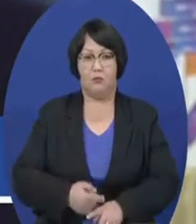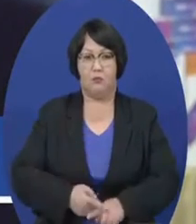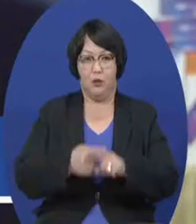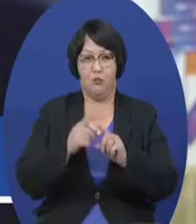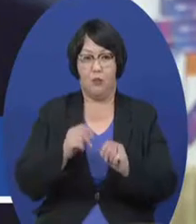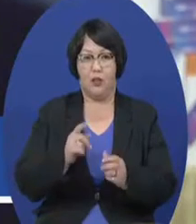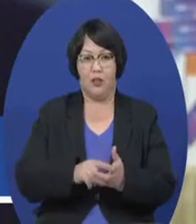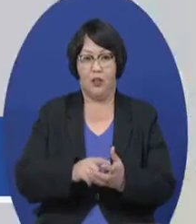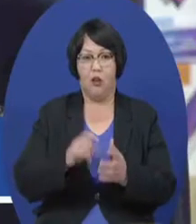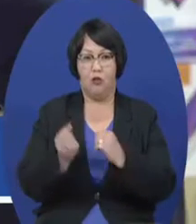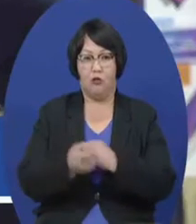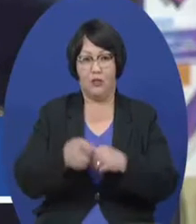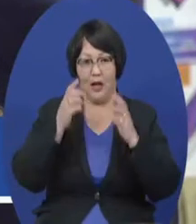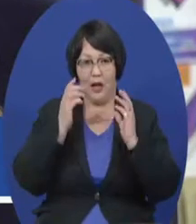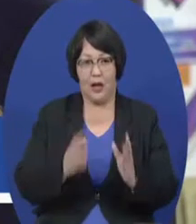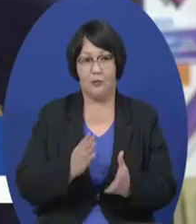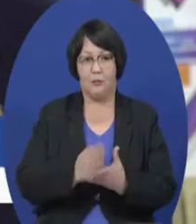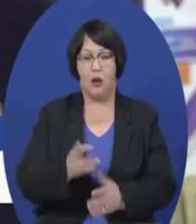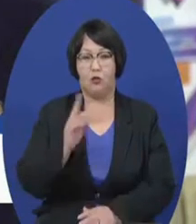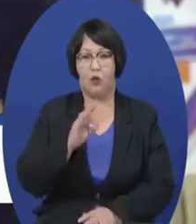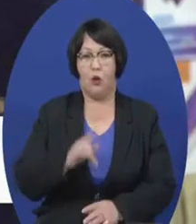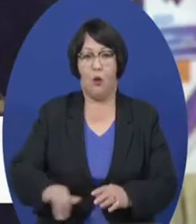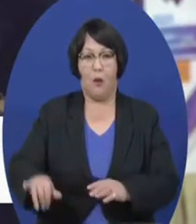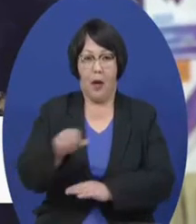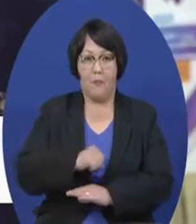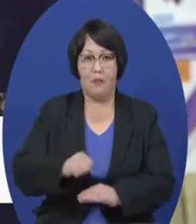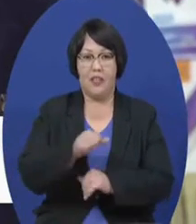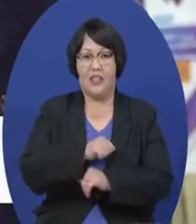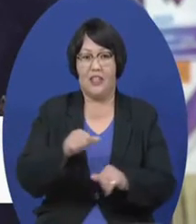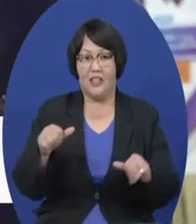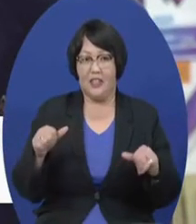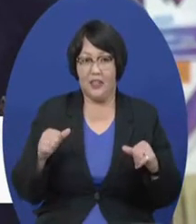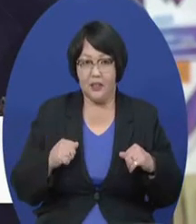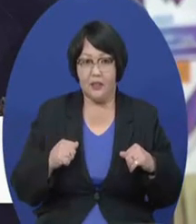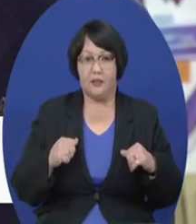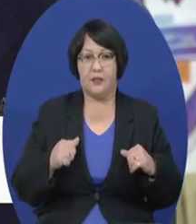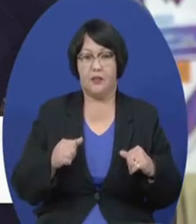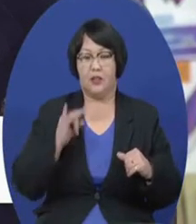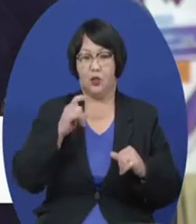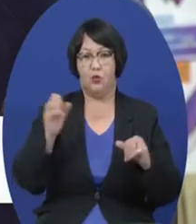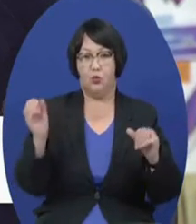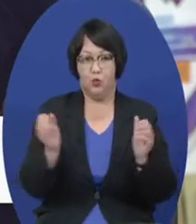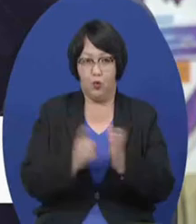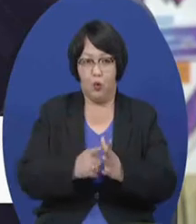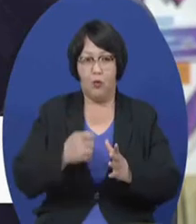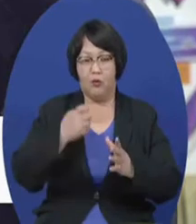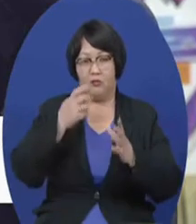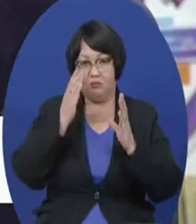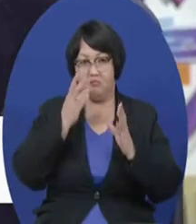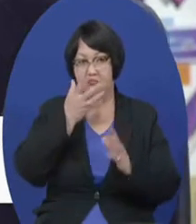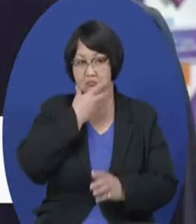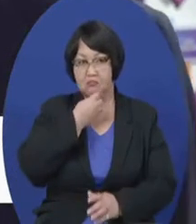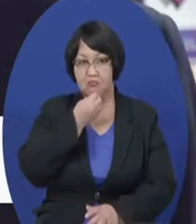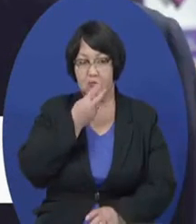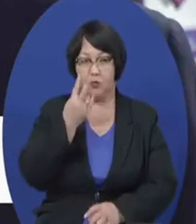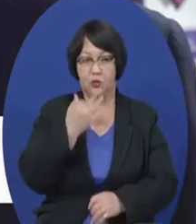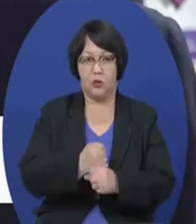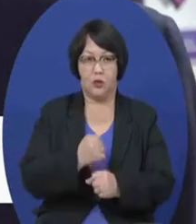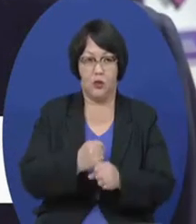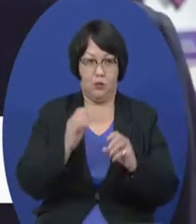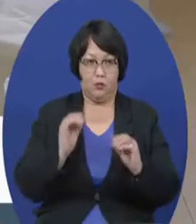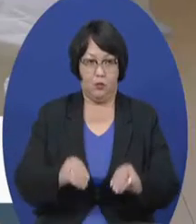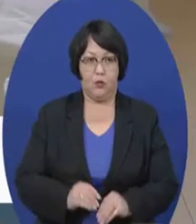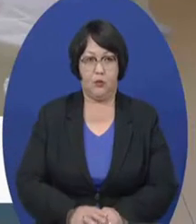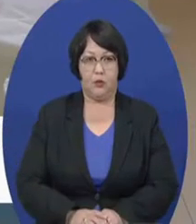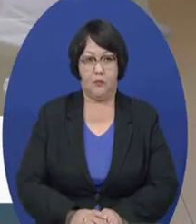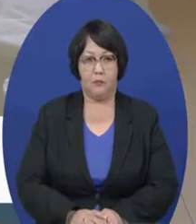тал дээр хөнцгөн гаргалаа. Энэ бол Дорногов аймгийн маань иргэдэд бас их ач холбогдолтой сайхан юм үйл явдал боллоо